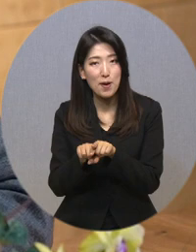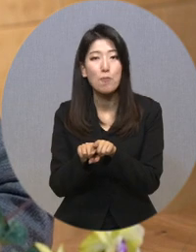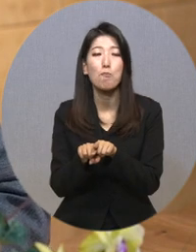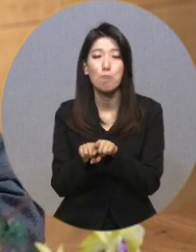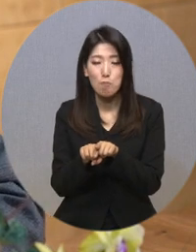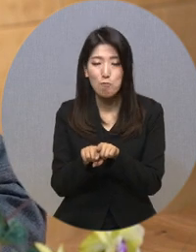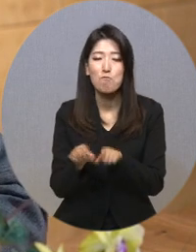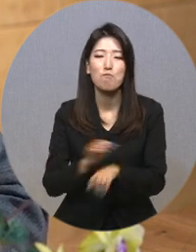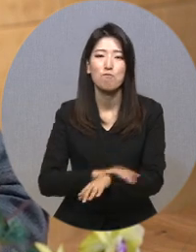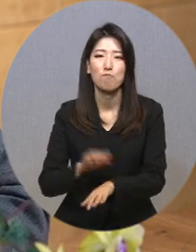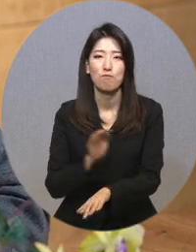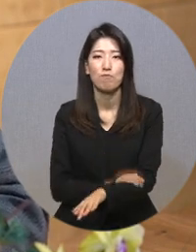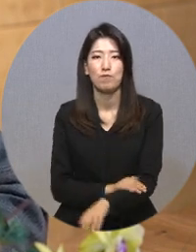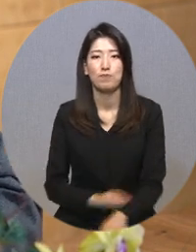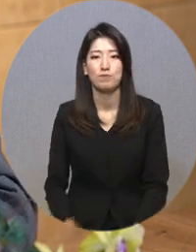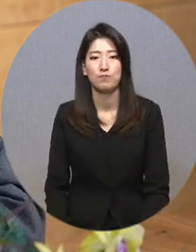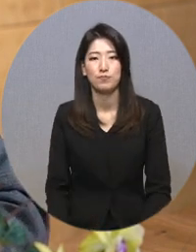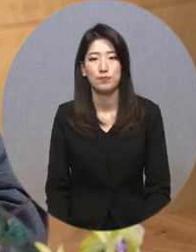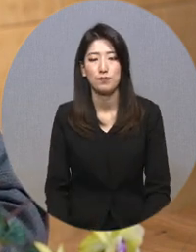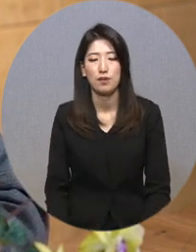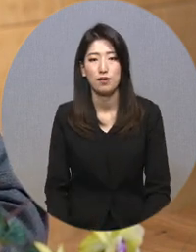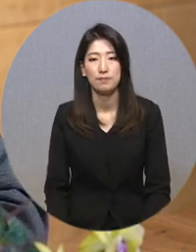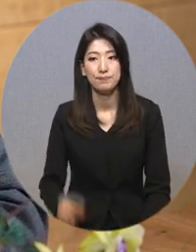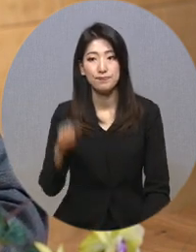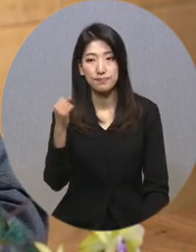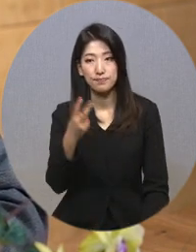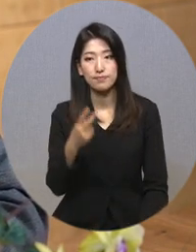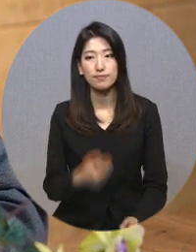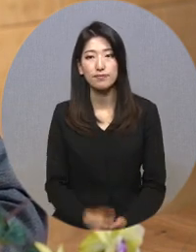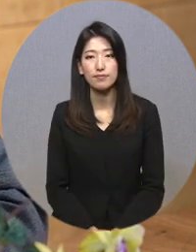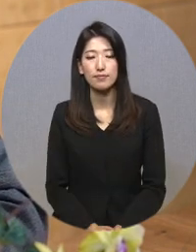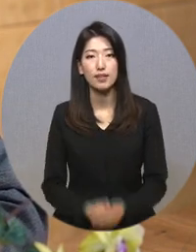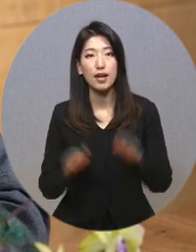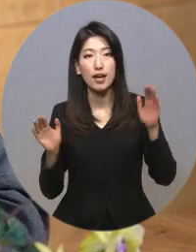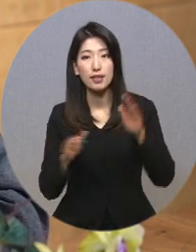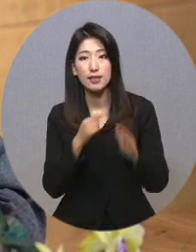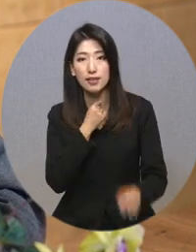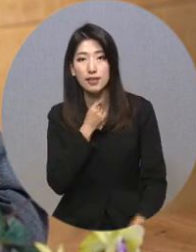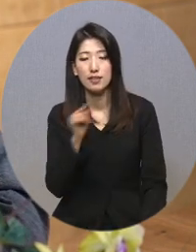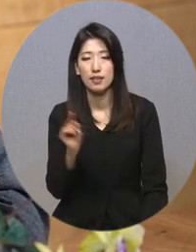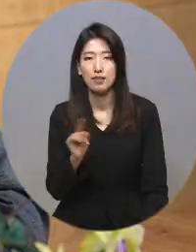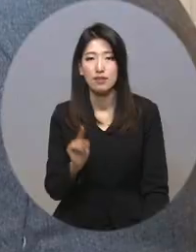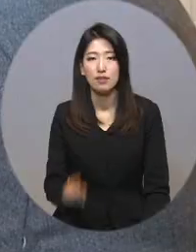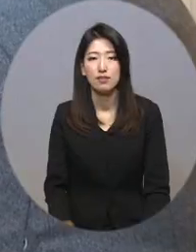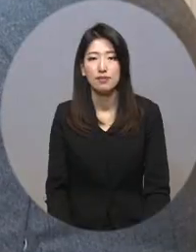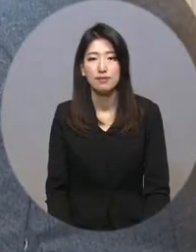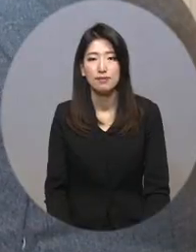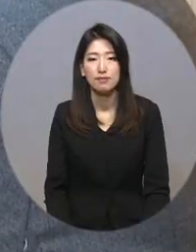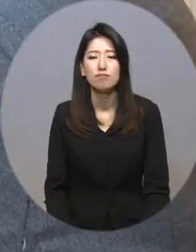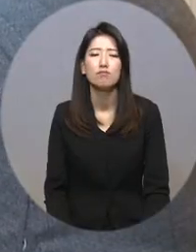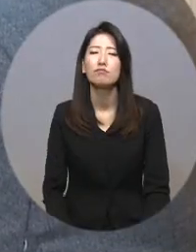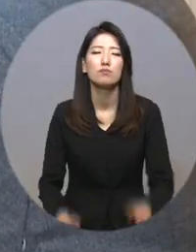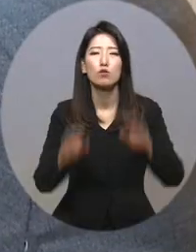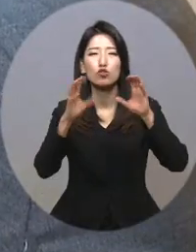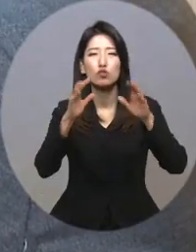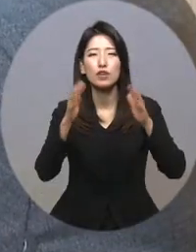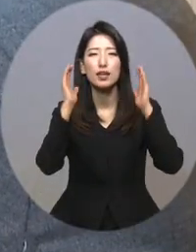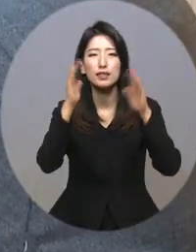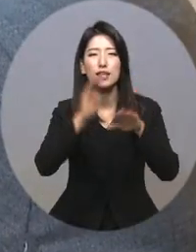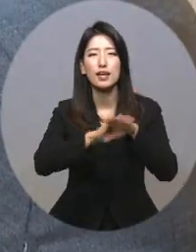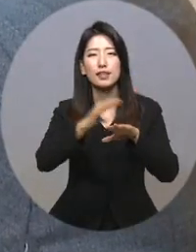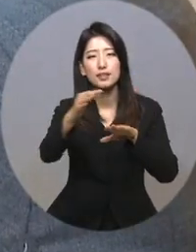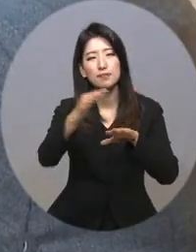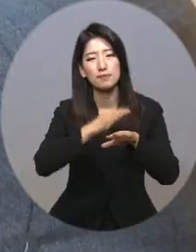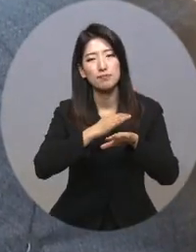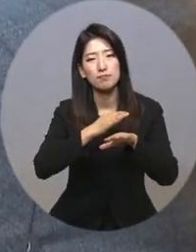들었고요. 그렇다 그러면 또 학생들이 가장 궁금한 게 뭐 요즘은 그 뭐 국가 장학금이라고 국가에서 주는